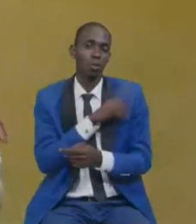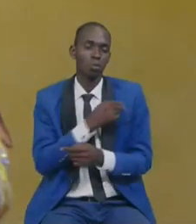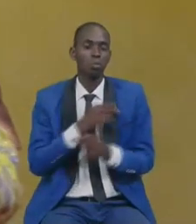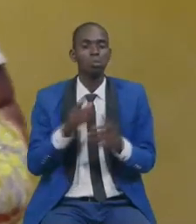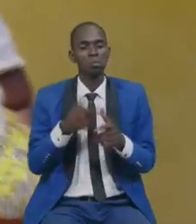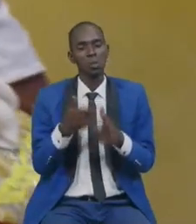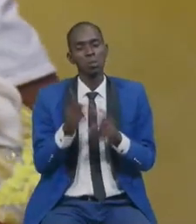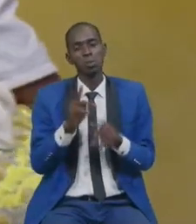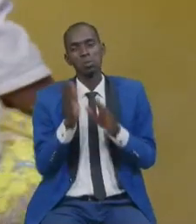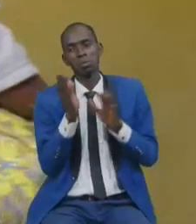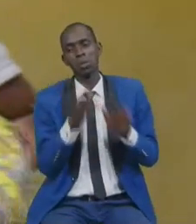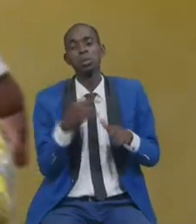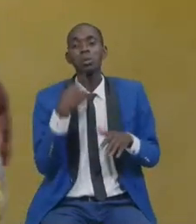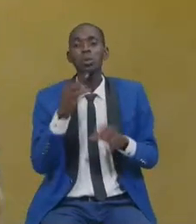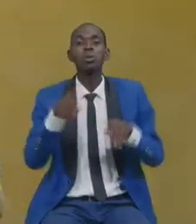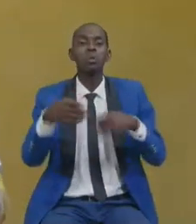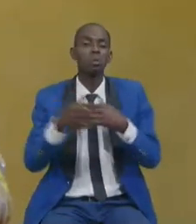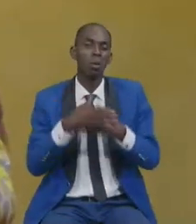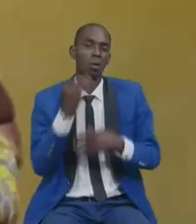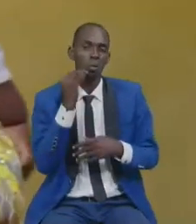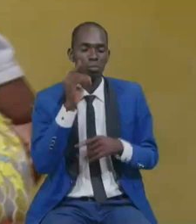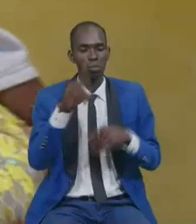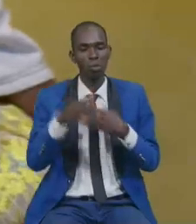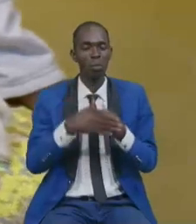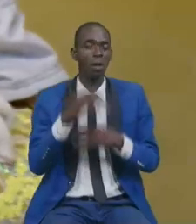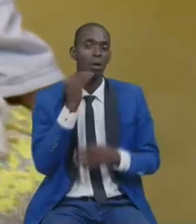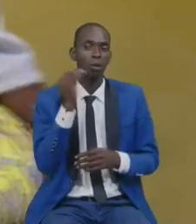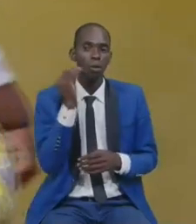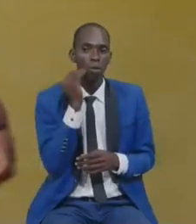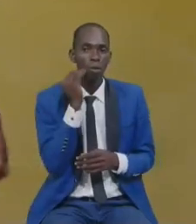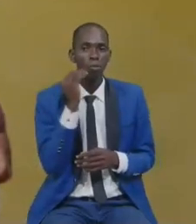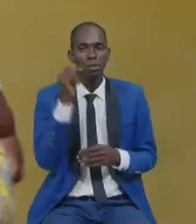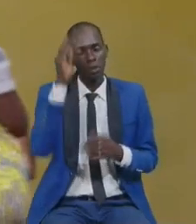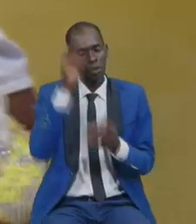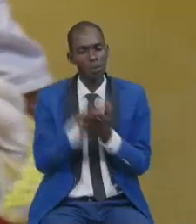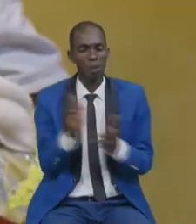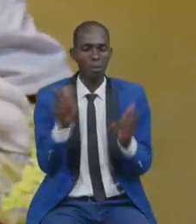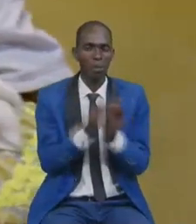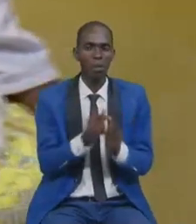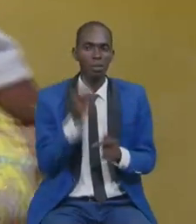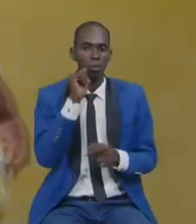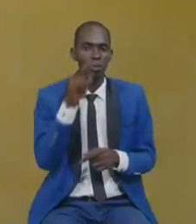de rentrer. Je suis revenu à la maison, mon mari m'a vu,